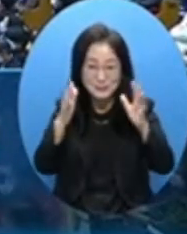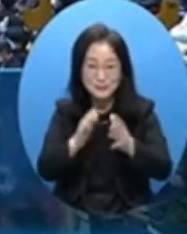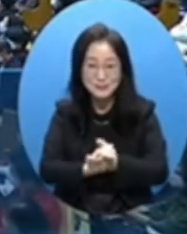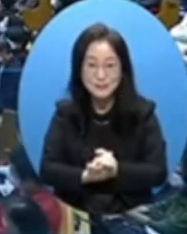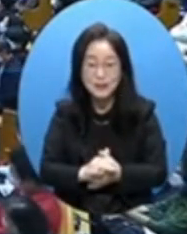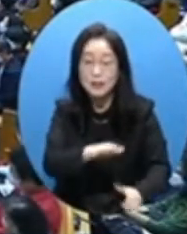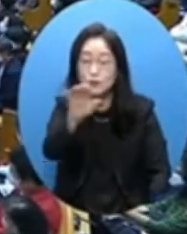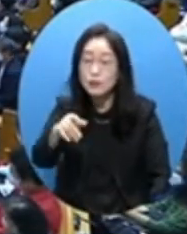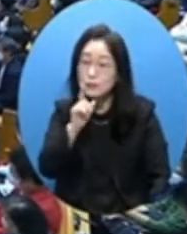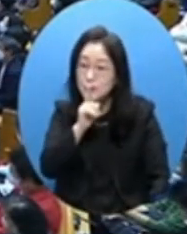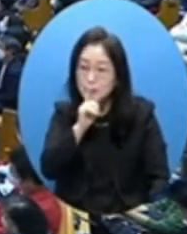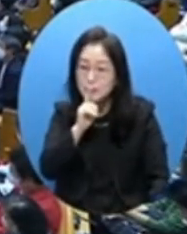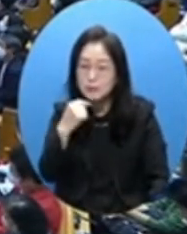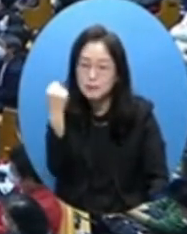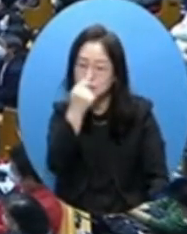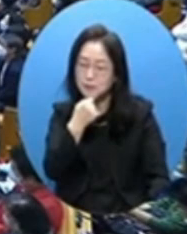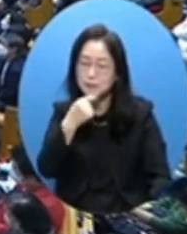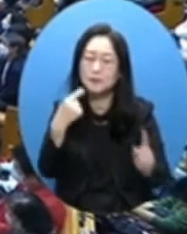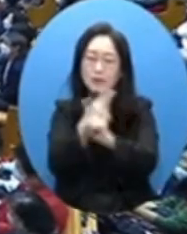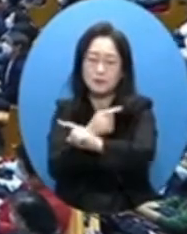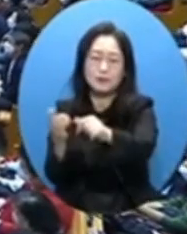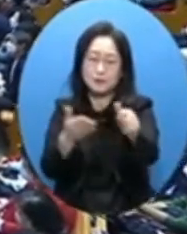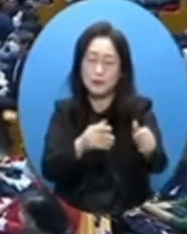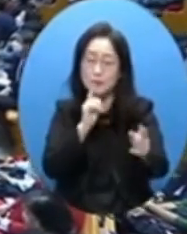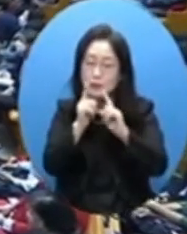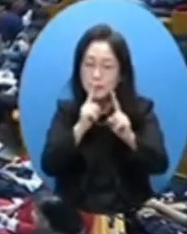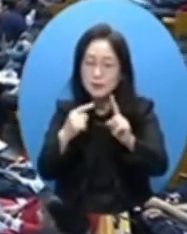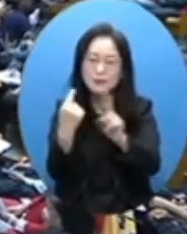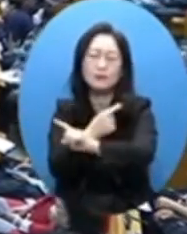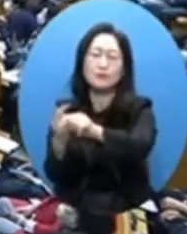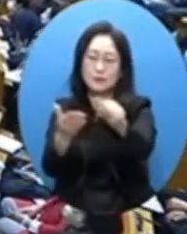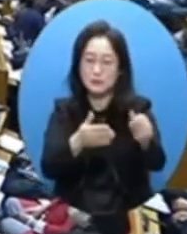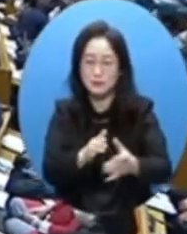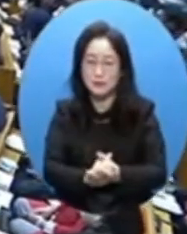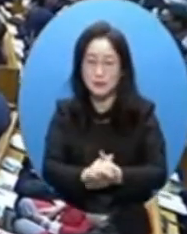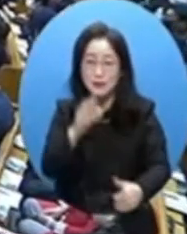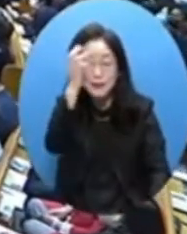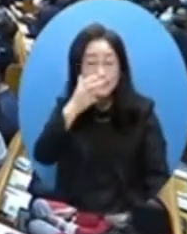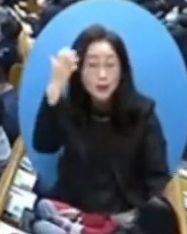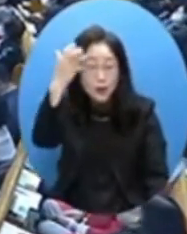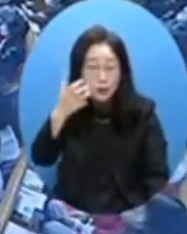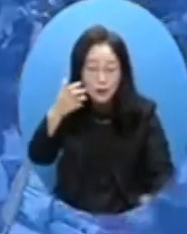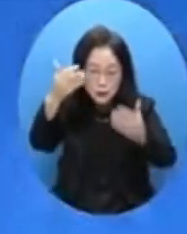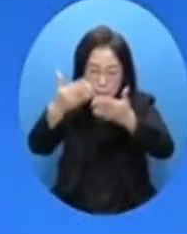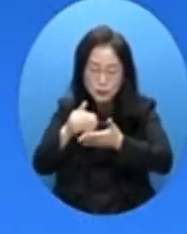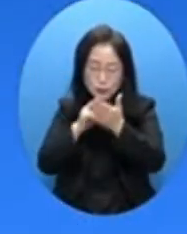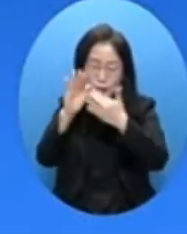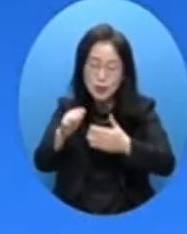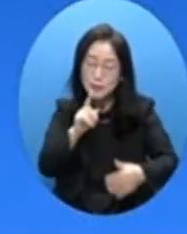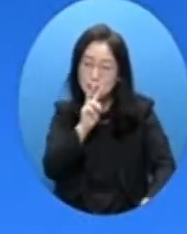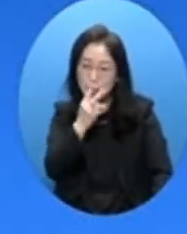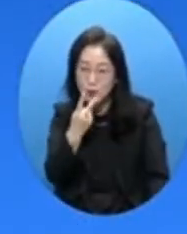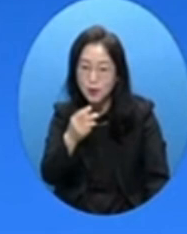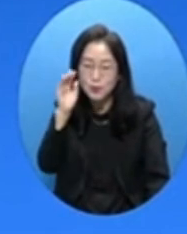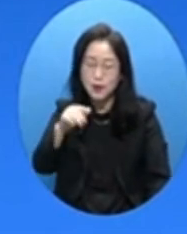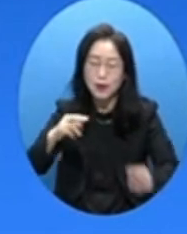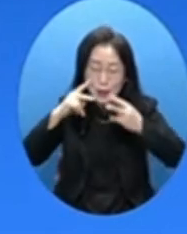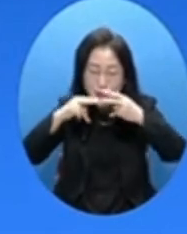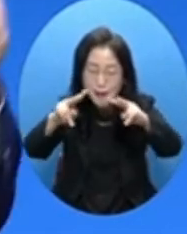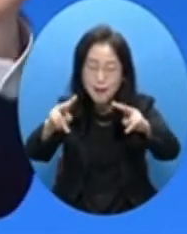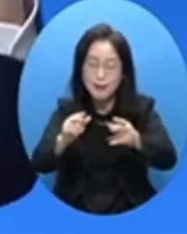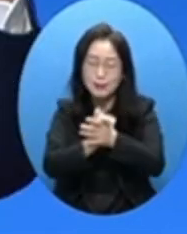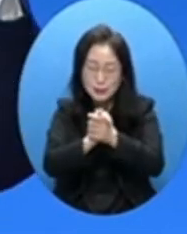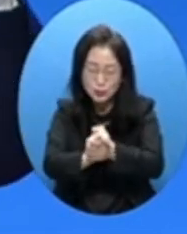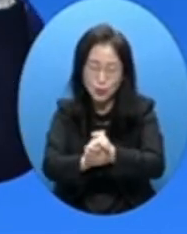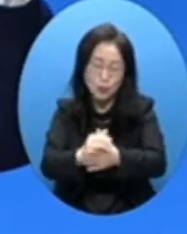우리의 언어가 달라지게 되길 바랍니다 우리 은혜가 달라지게 되길 바랍니다 성령 받고 우리의 언어가 달라지고 방언하고 기도하면서 우리의 기도가 깊어지고